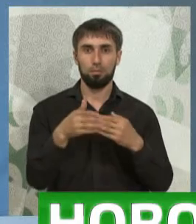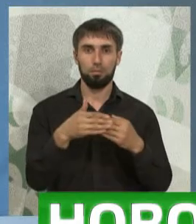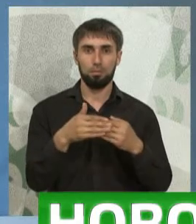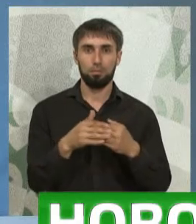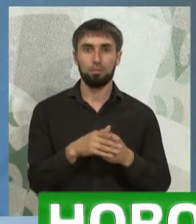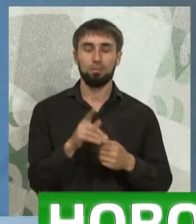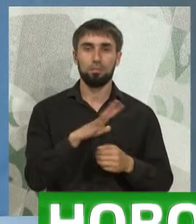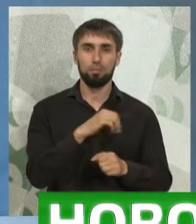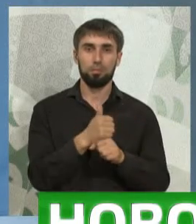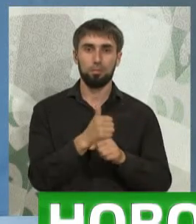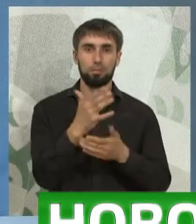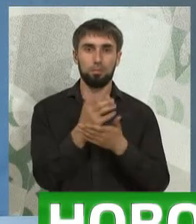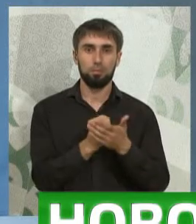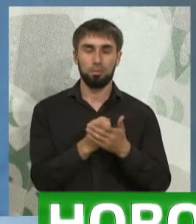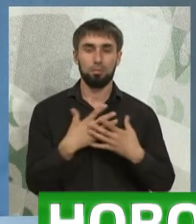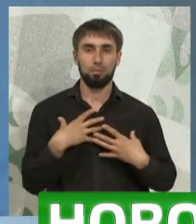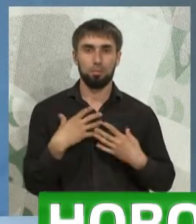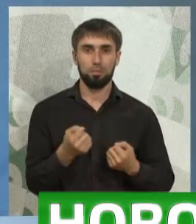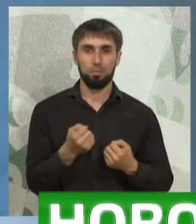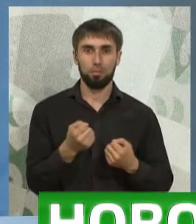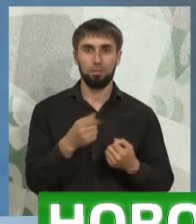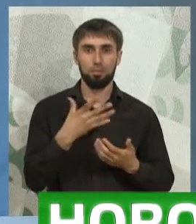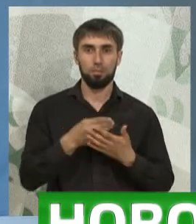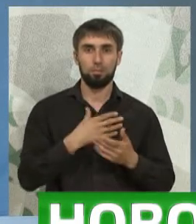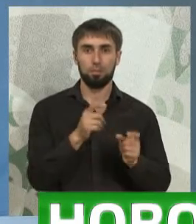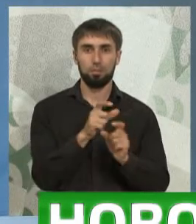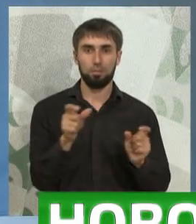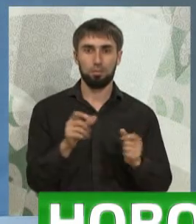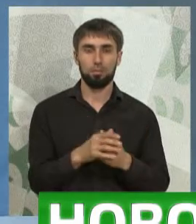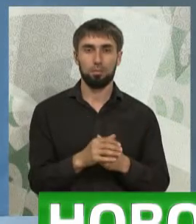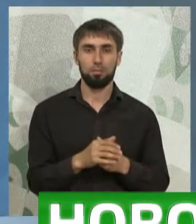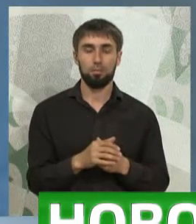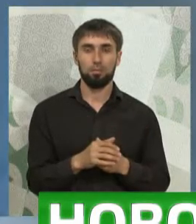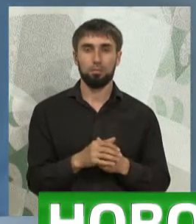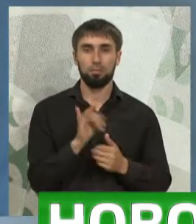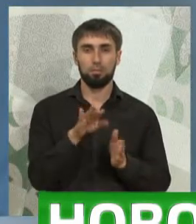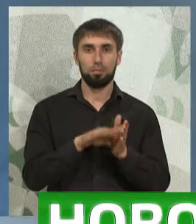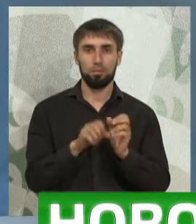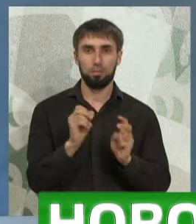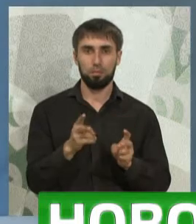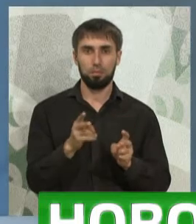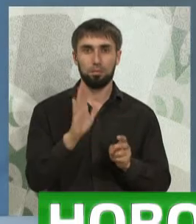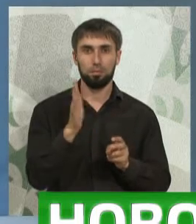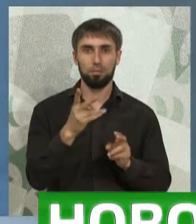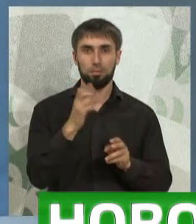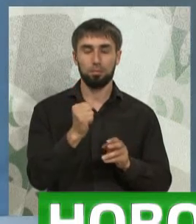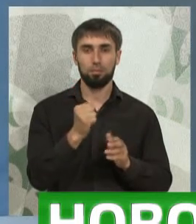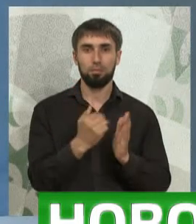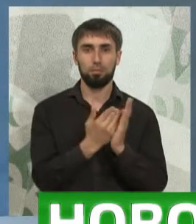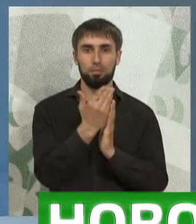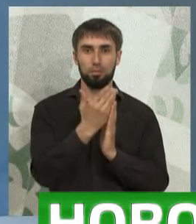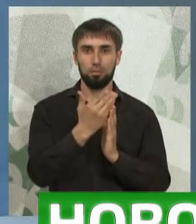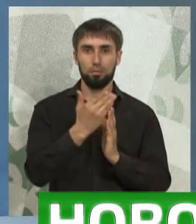конечно, сохранность здоровья наших избирателей. И безопасность будет на должном уровне.